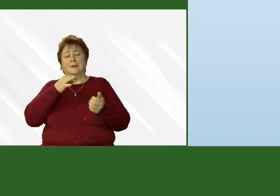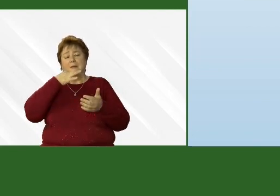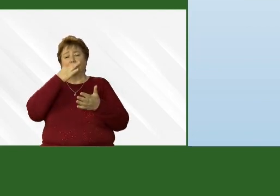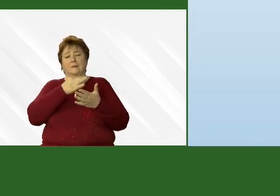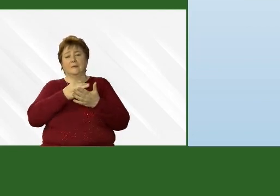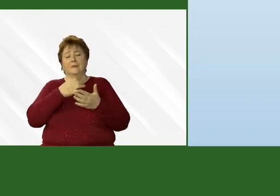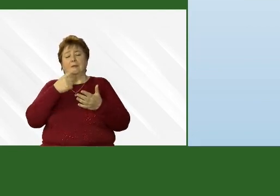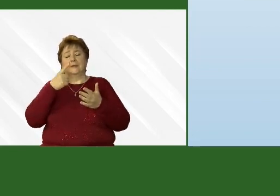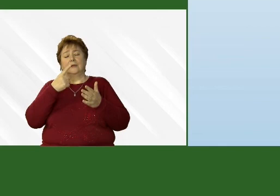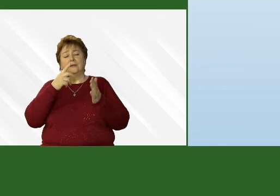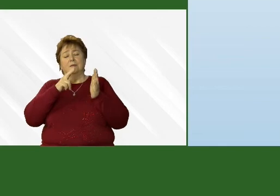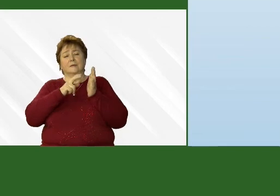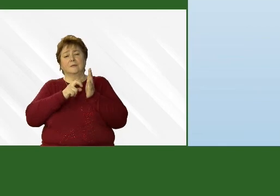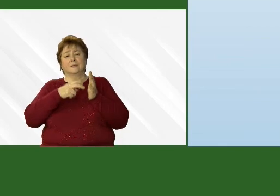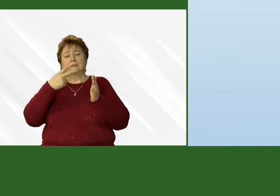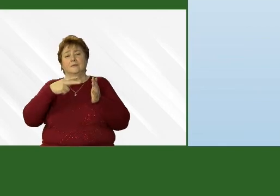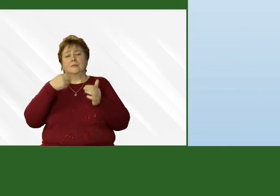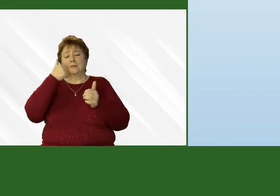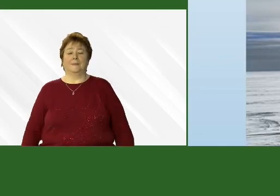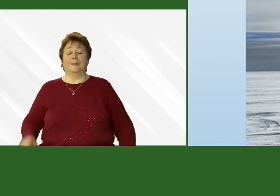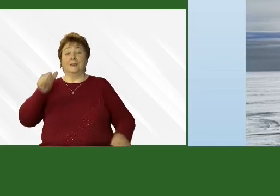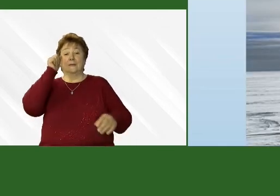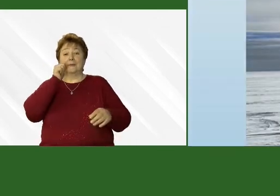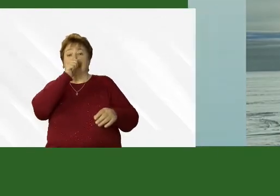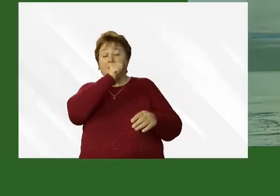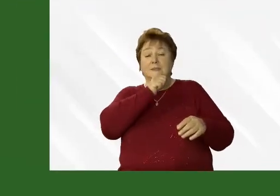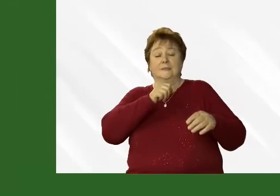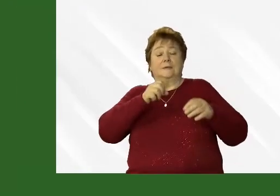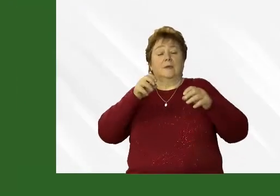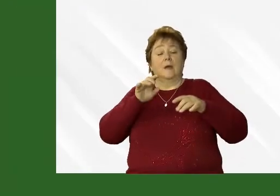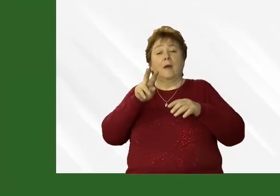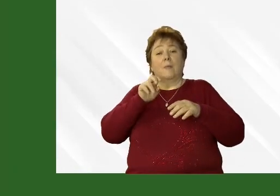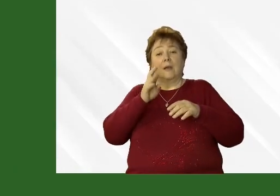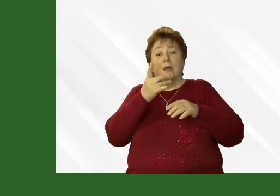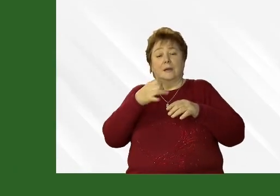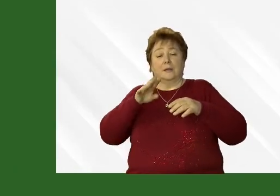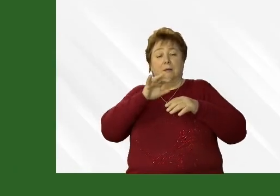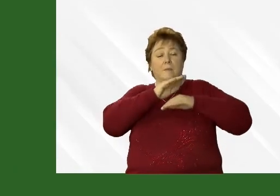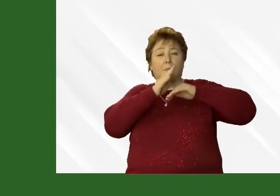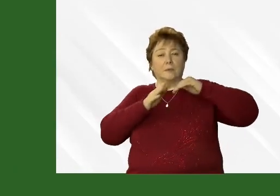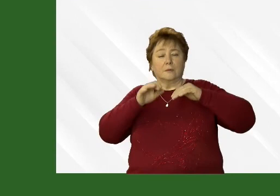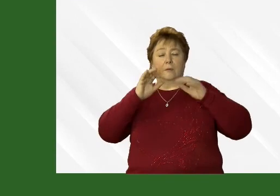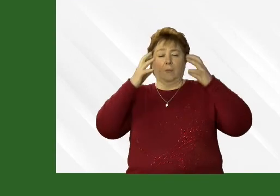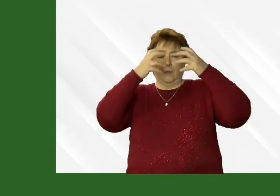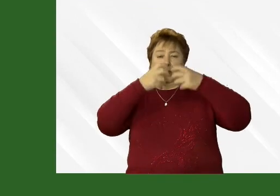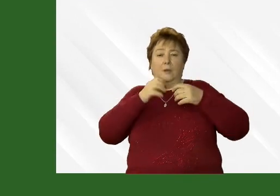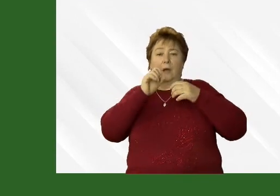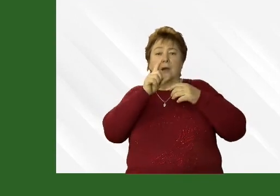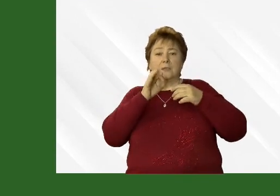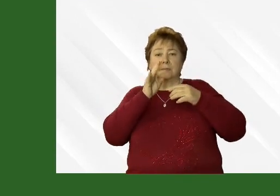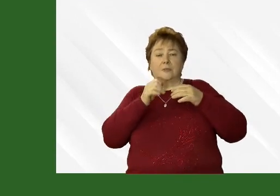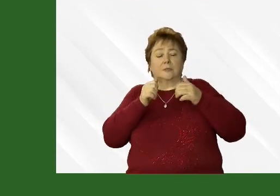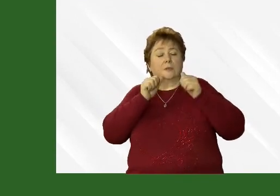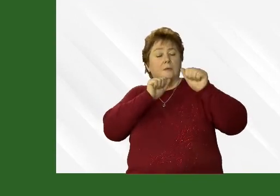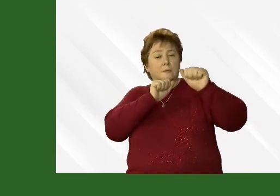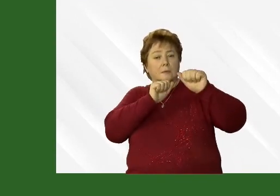Правильный ответ – 1820 году. Таинственный полярный материк. Угрюмо айсберги